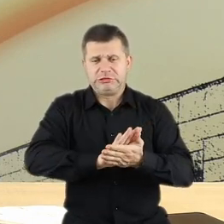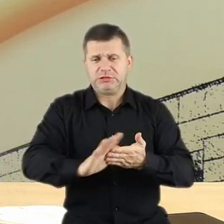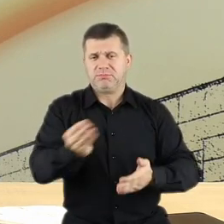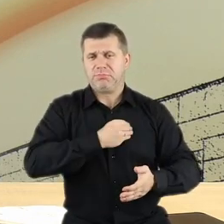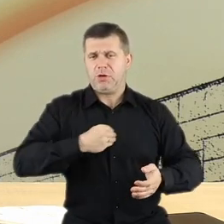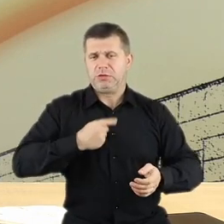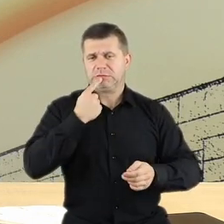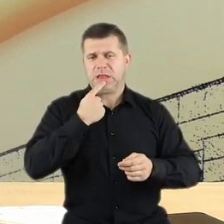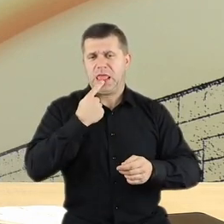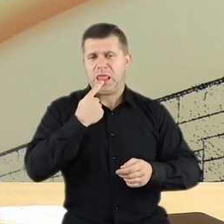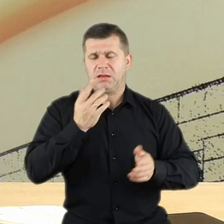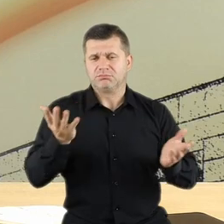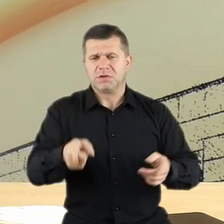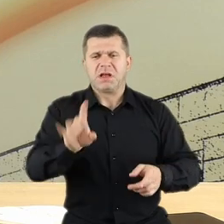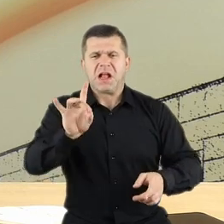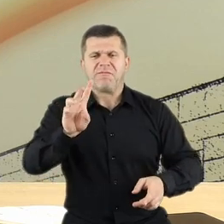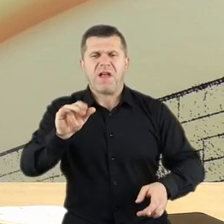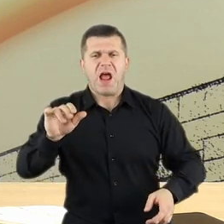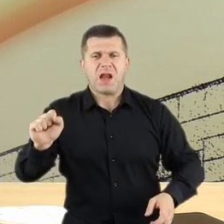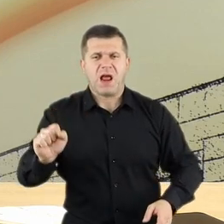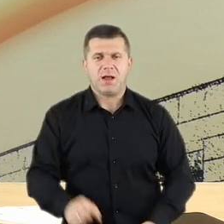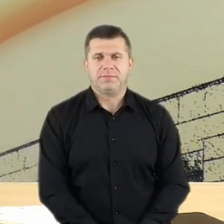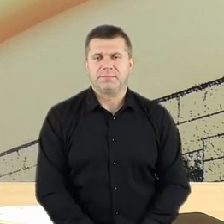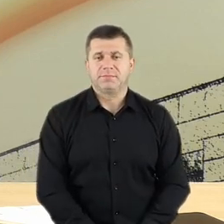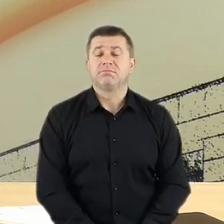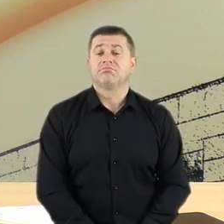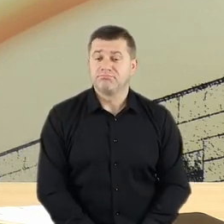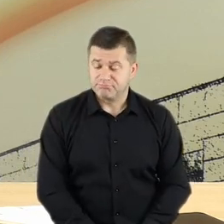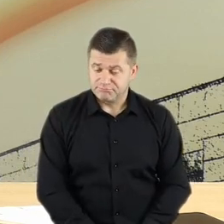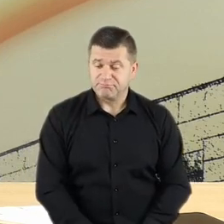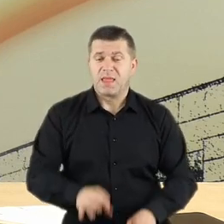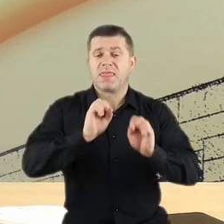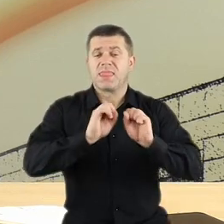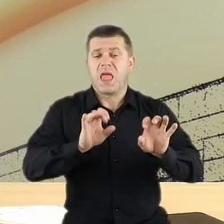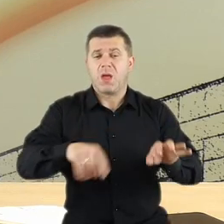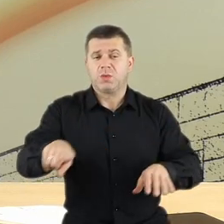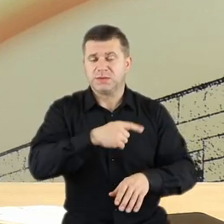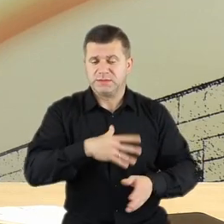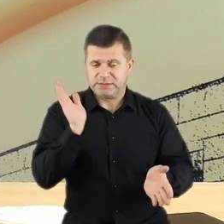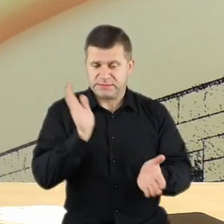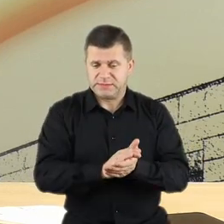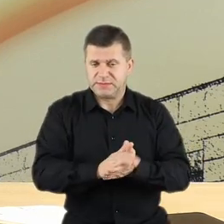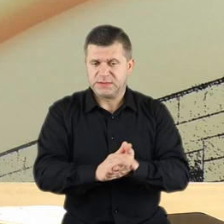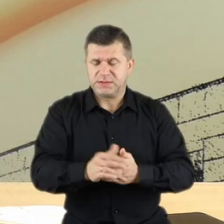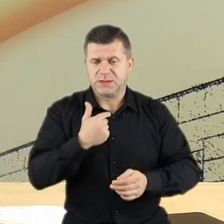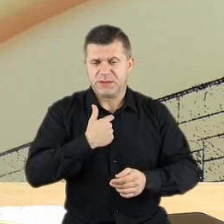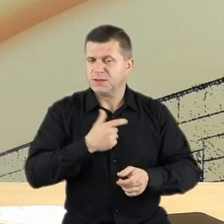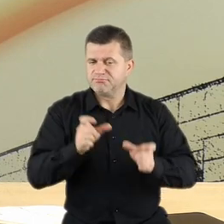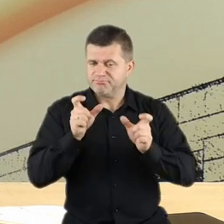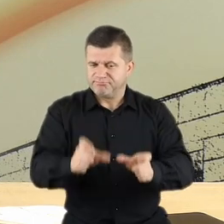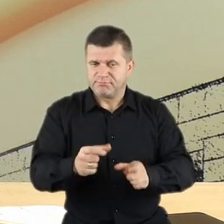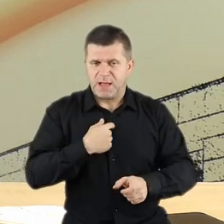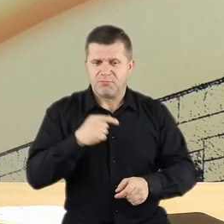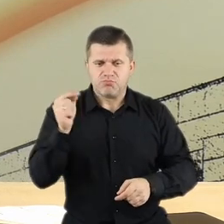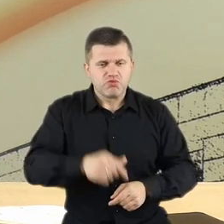polski język Tylko jakaś gwara no i wtedy nauczyciele się za nas wzięli to trzeba było